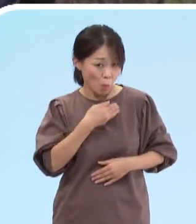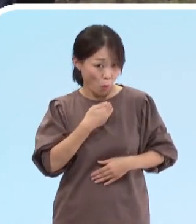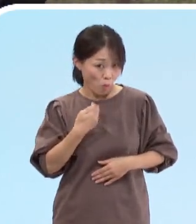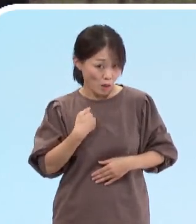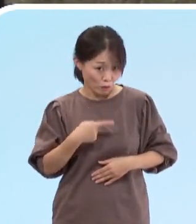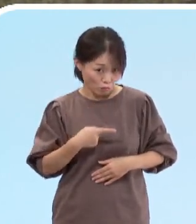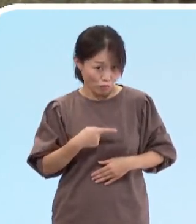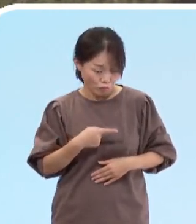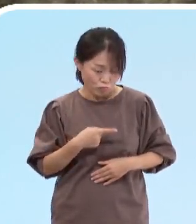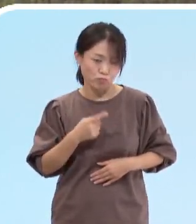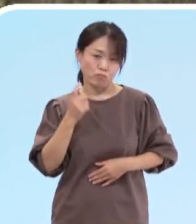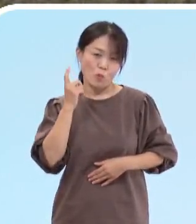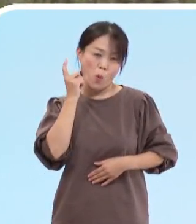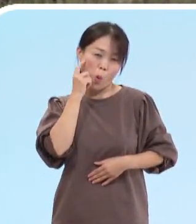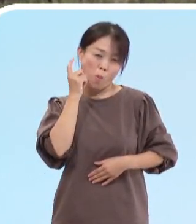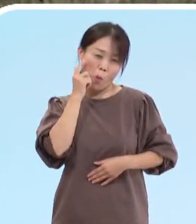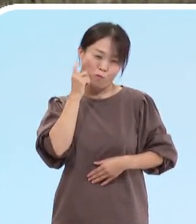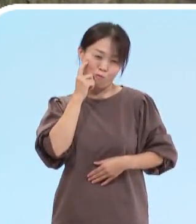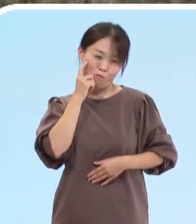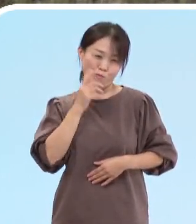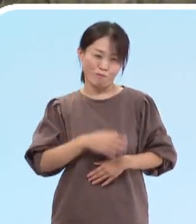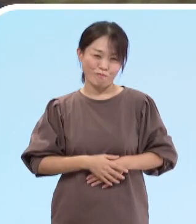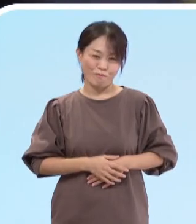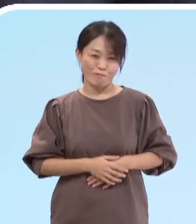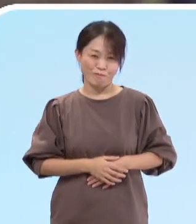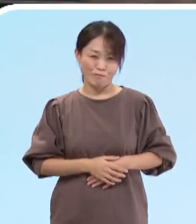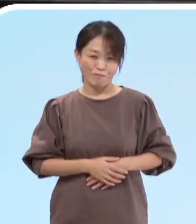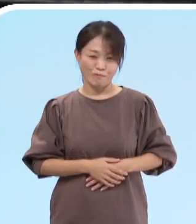か？ と思いますよ